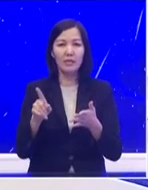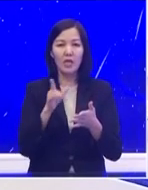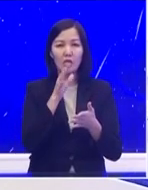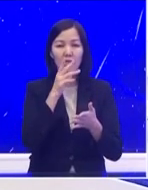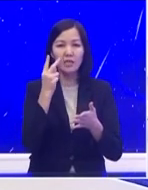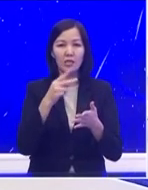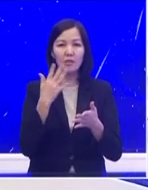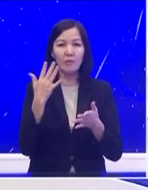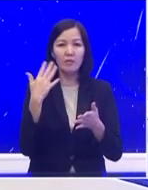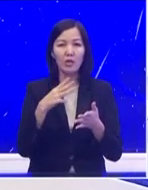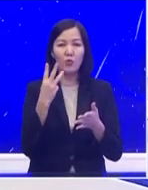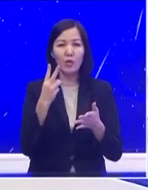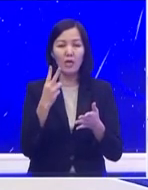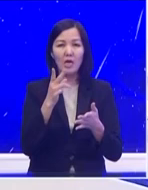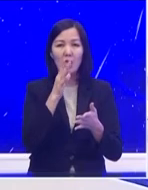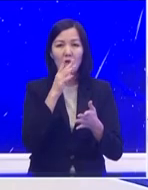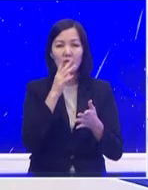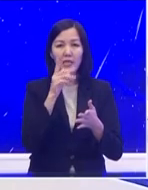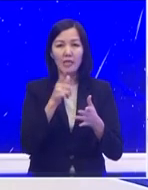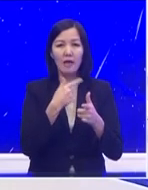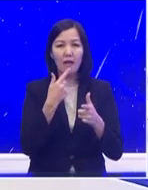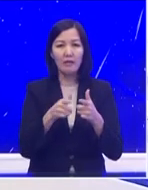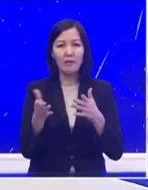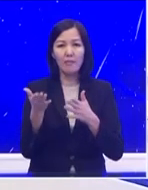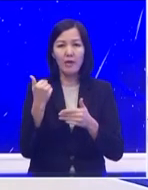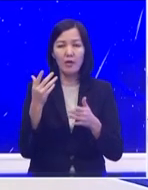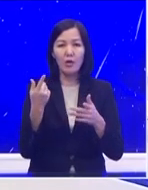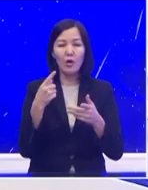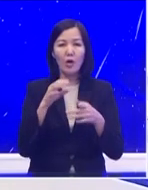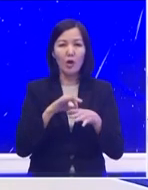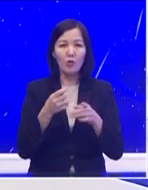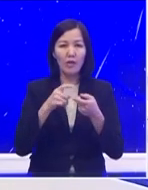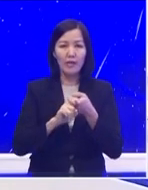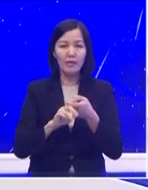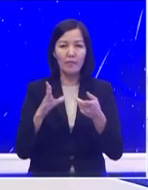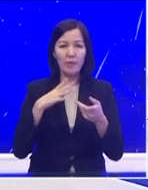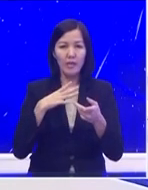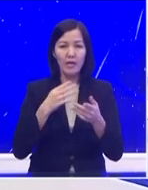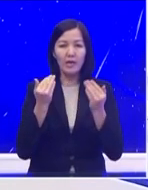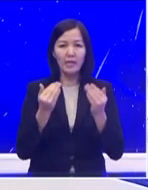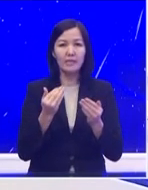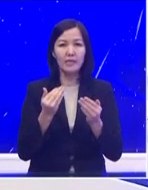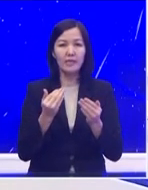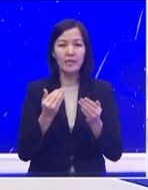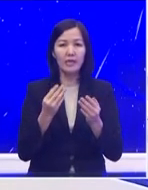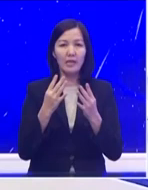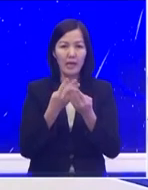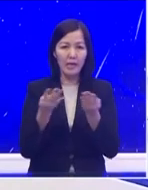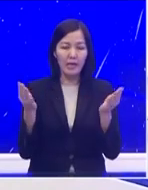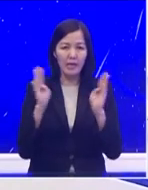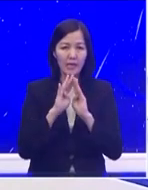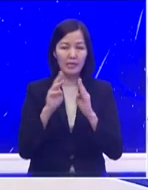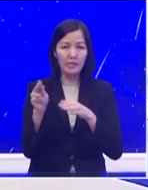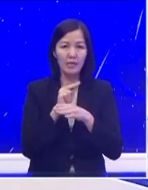жастары 25-52 аралығында. Бәрі бұрын ауырған адамдармен байланыста болған. Қазір олар стационарда карантинде емделіп